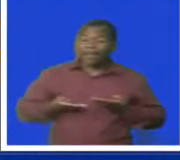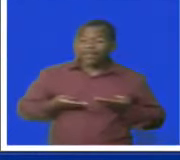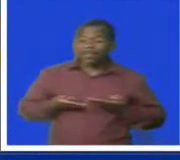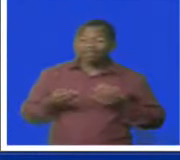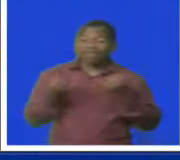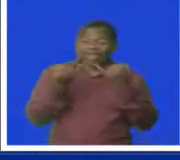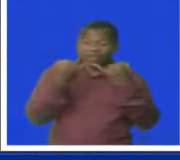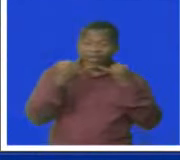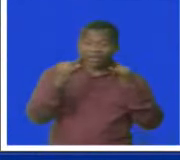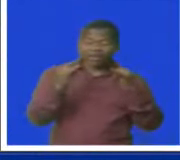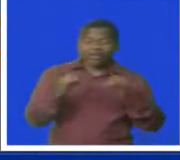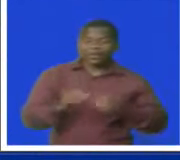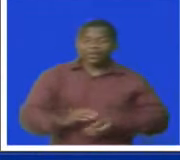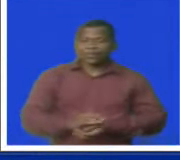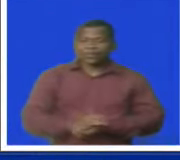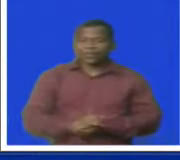eMbabane.